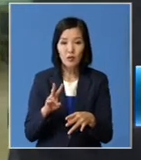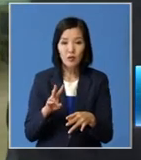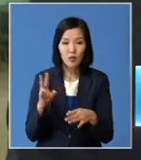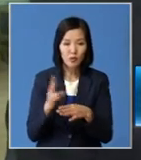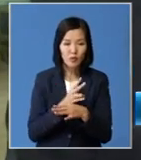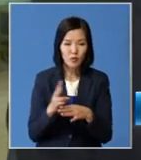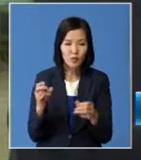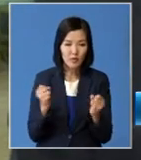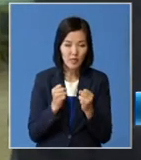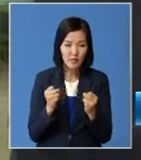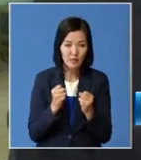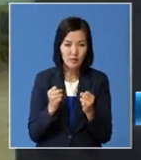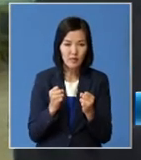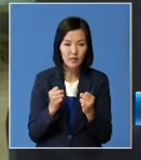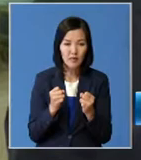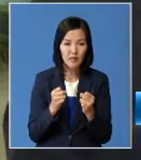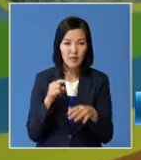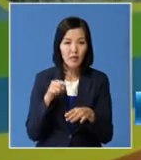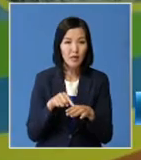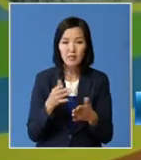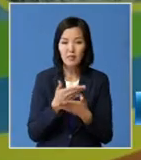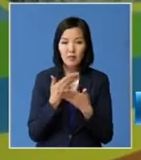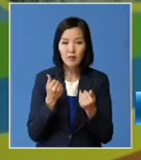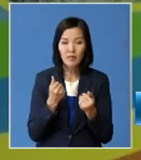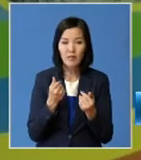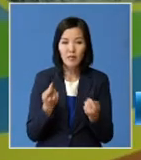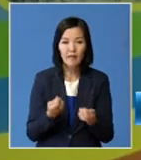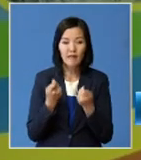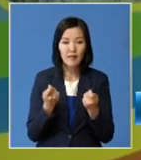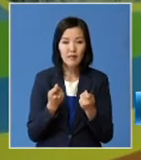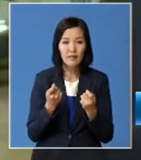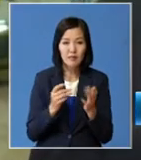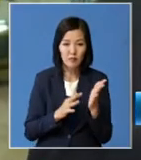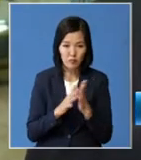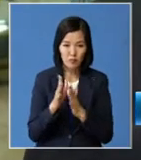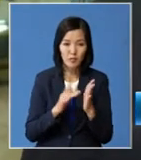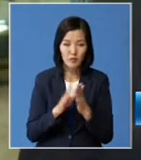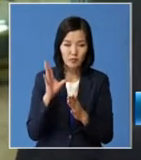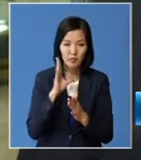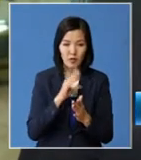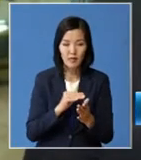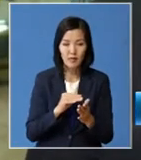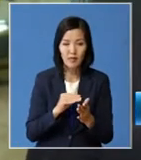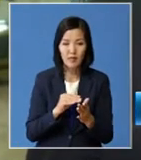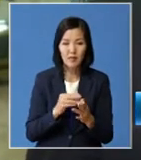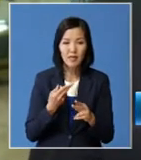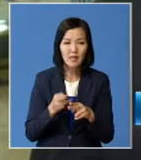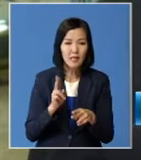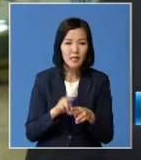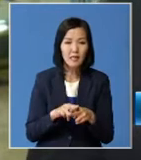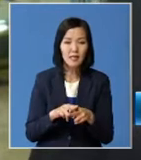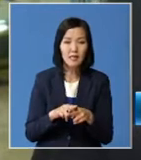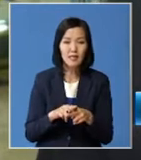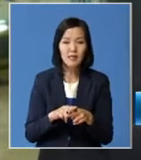түннің салқындығы әсерін бермейді. Дақылдардың бәрі пісіп жетіледі. Енді ең